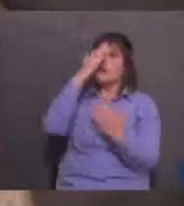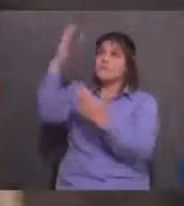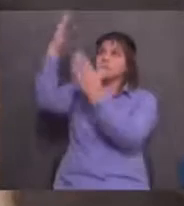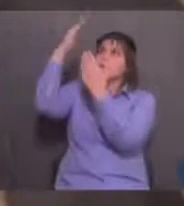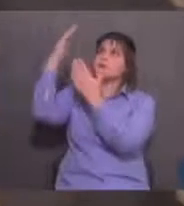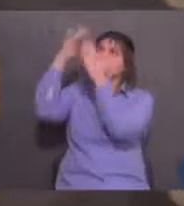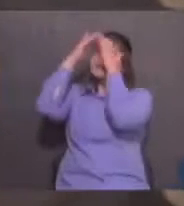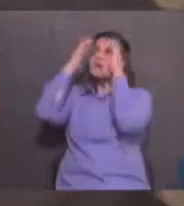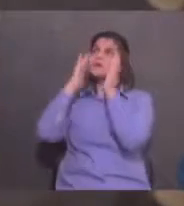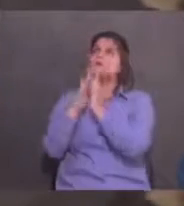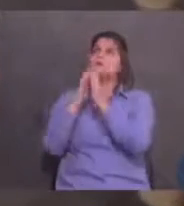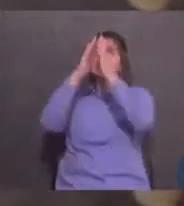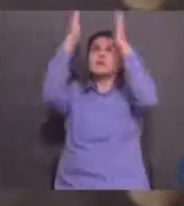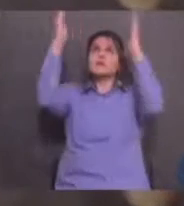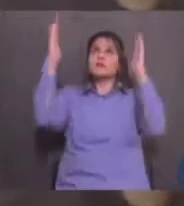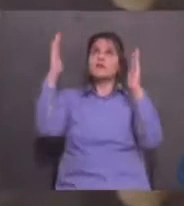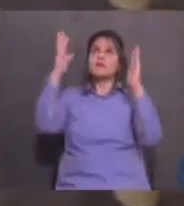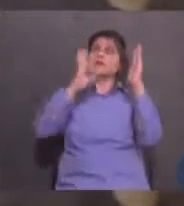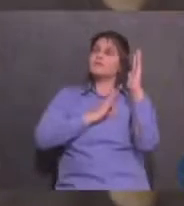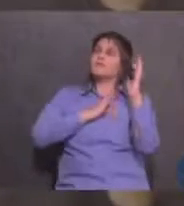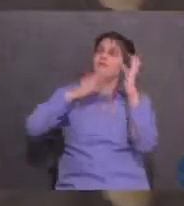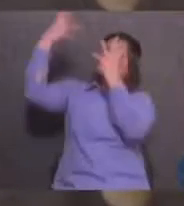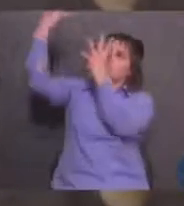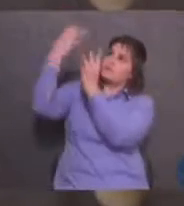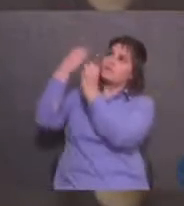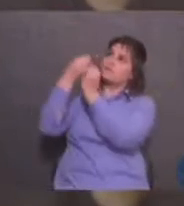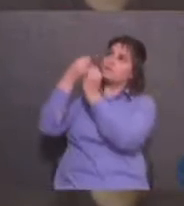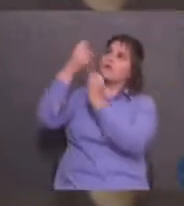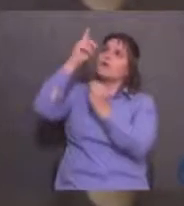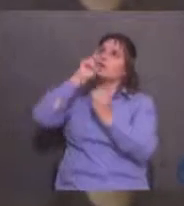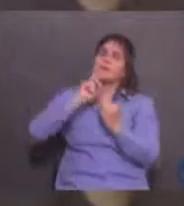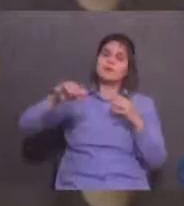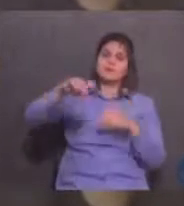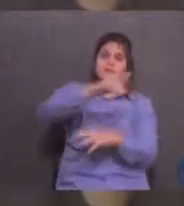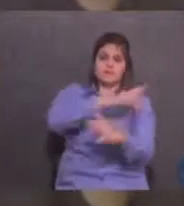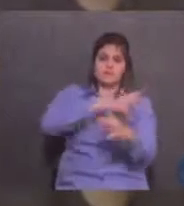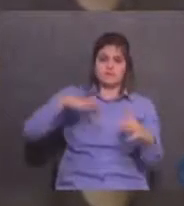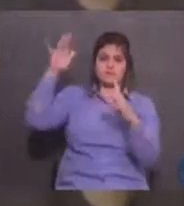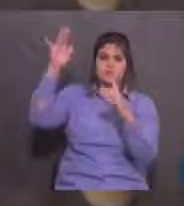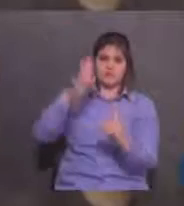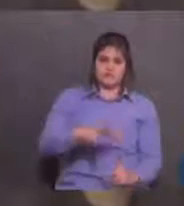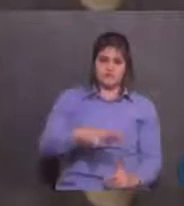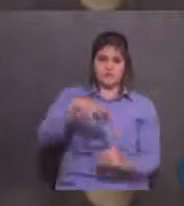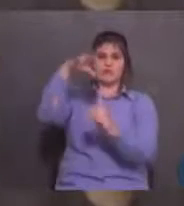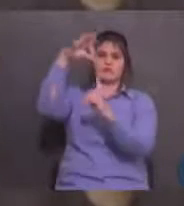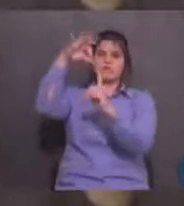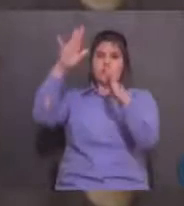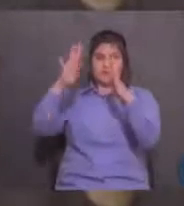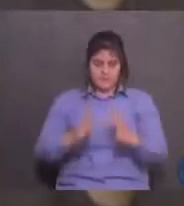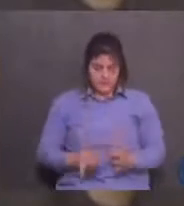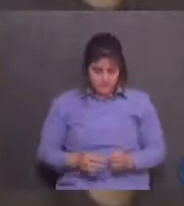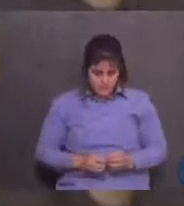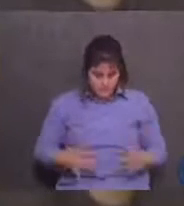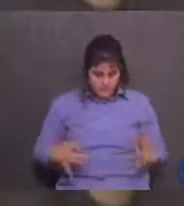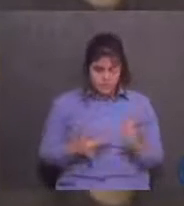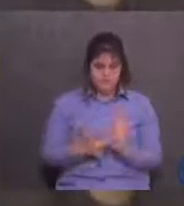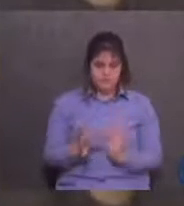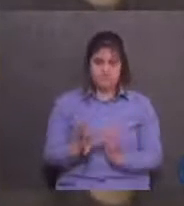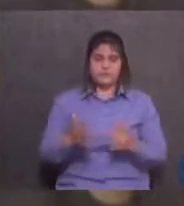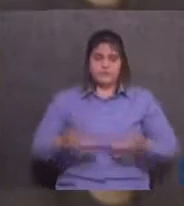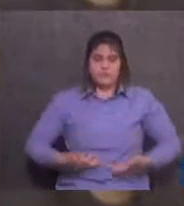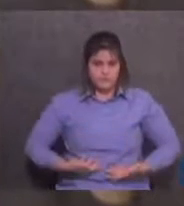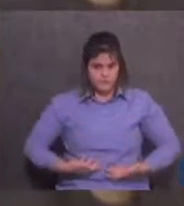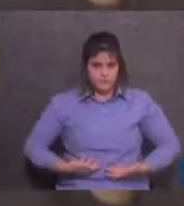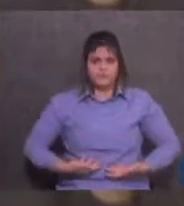Ave Maria, piena di grazia, il Signore è con te. Tu sei benedetta fra le donne e benedetto il frutto del